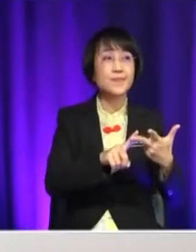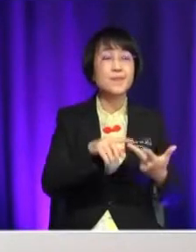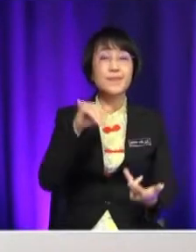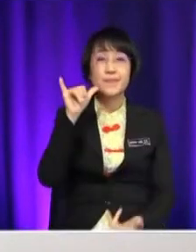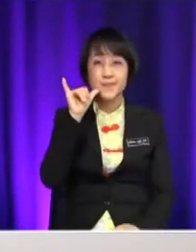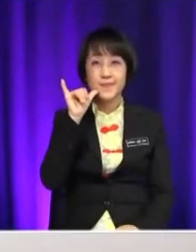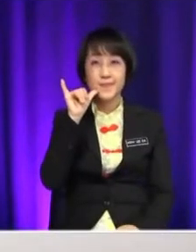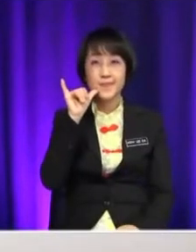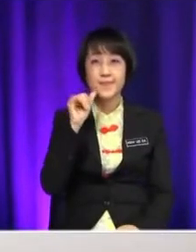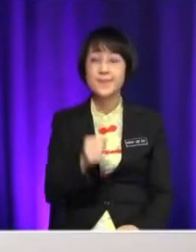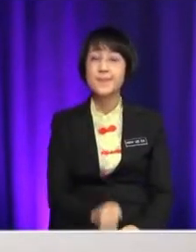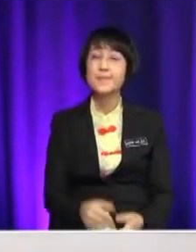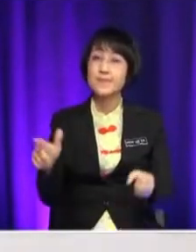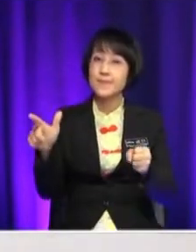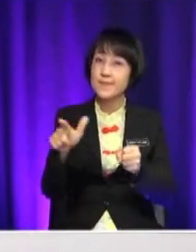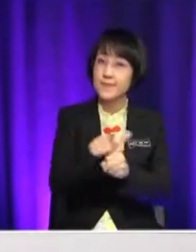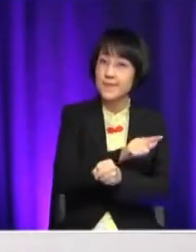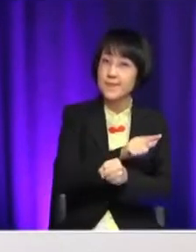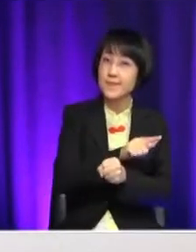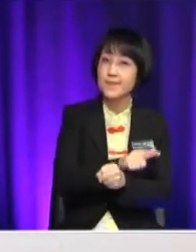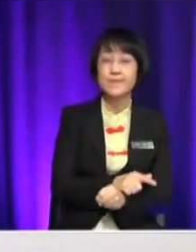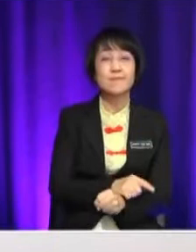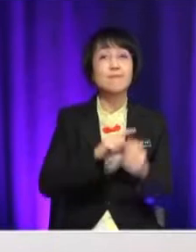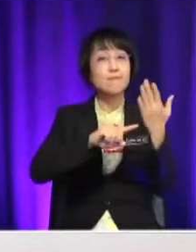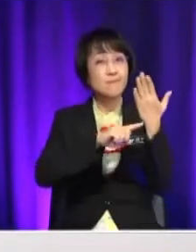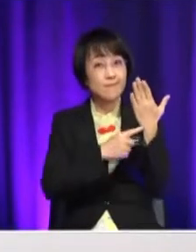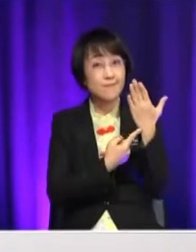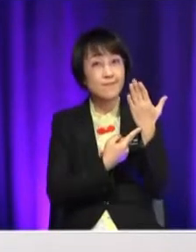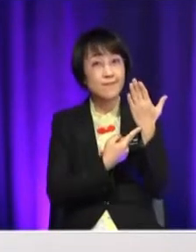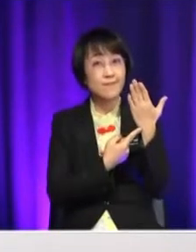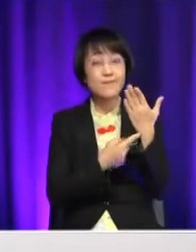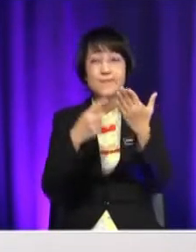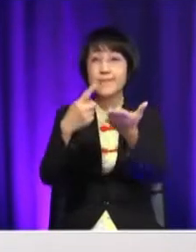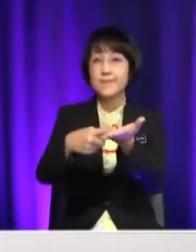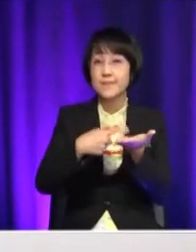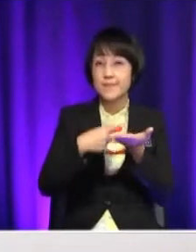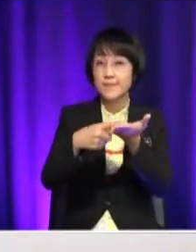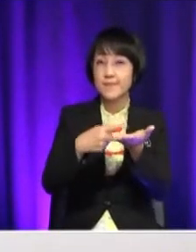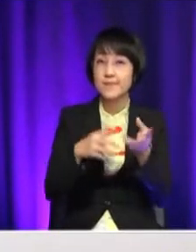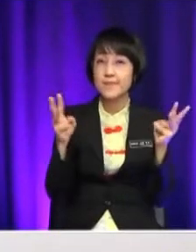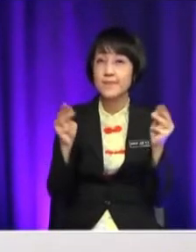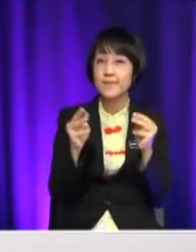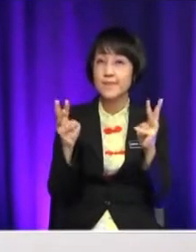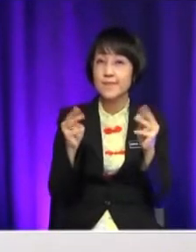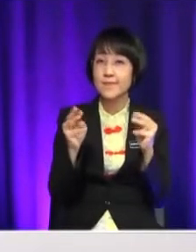Yus. Yus. Maka lengkaplah. Silakan anak-anak mulakan perbincangan forum anda.